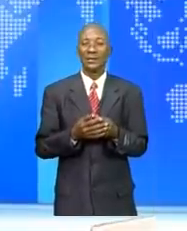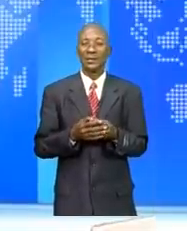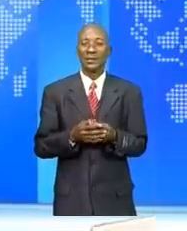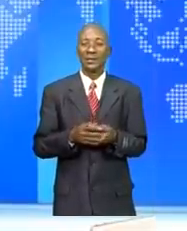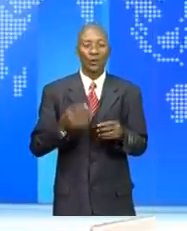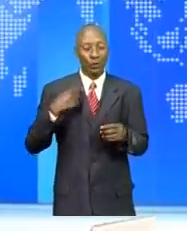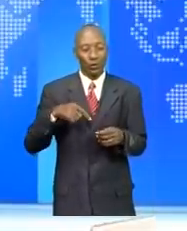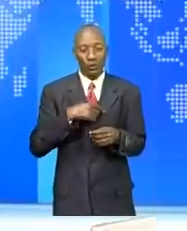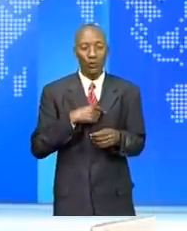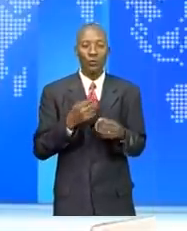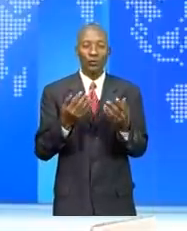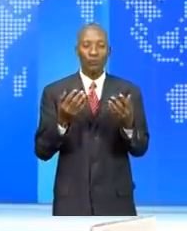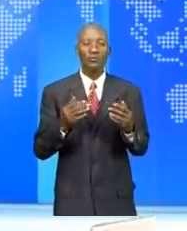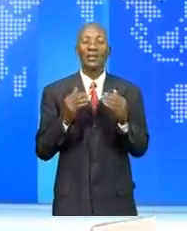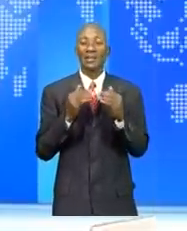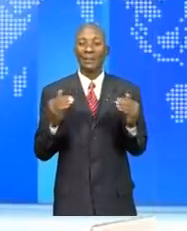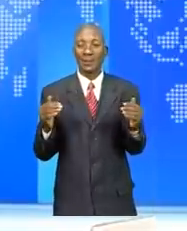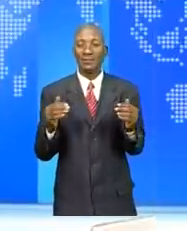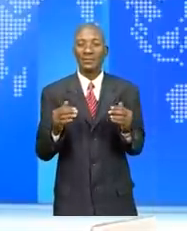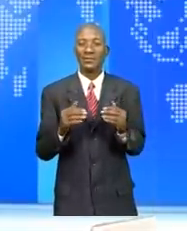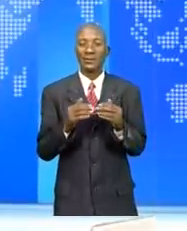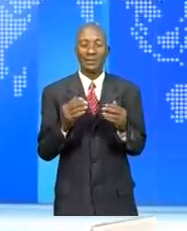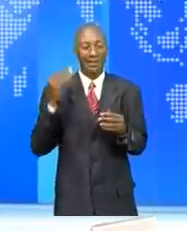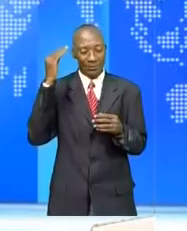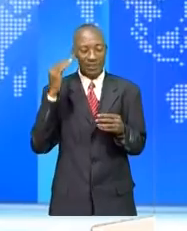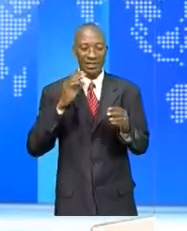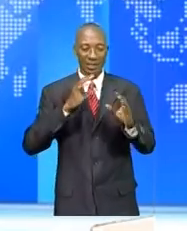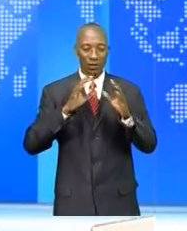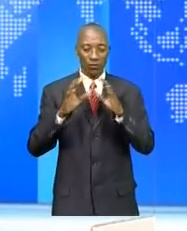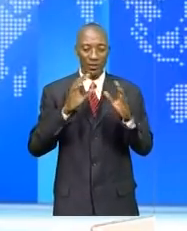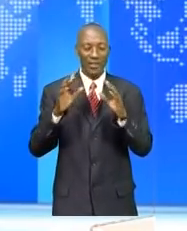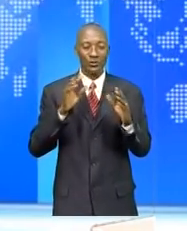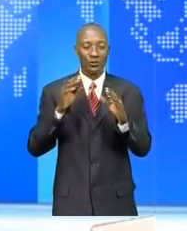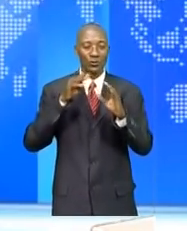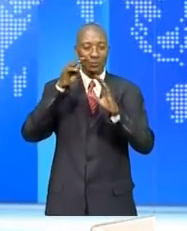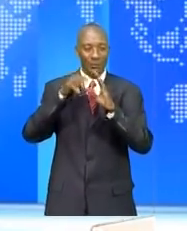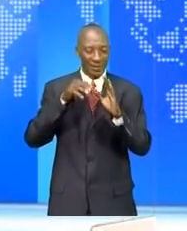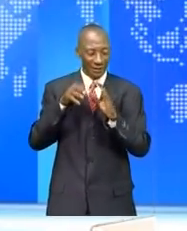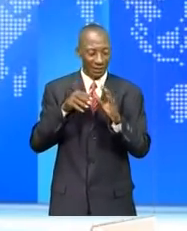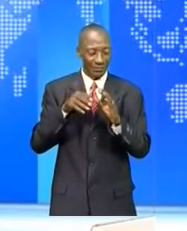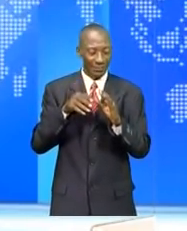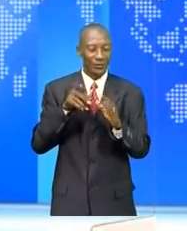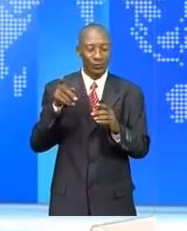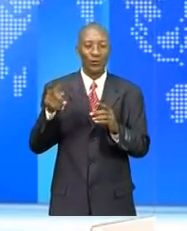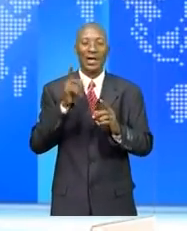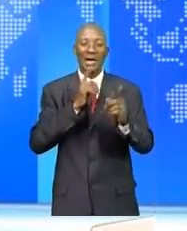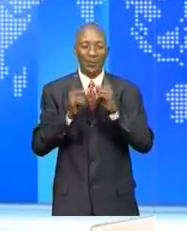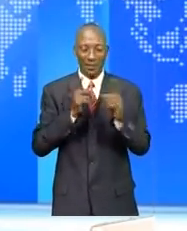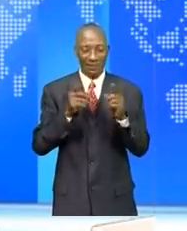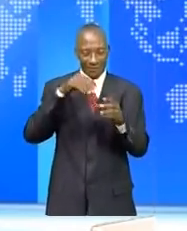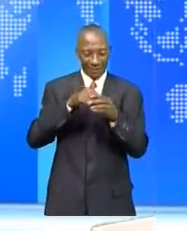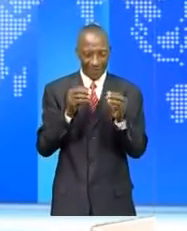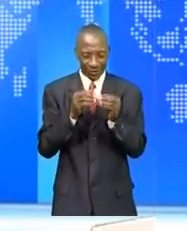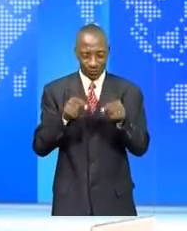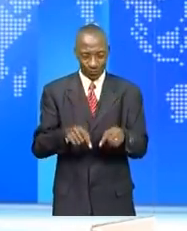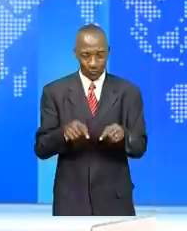presse. En RDC, le ministre de la Communication et Médias, Patrick Muyaya, est revenu sur le rôle des médias et annonce en même temps la tenue